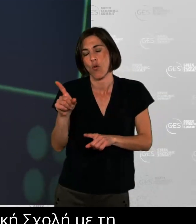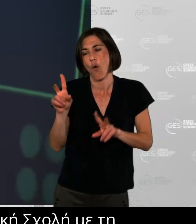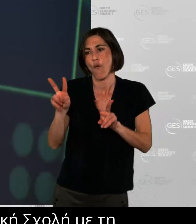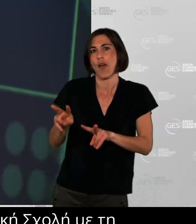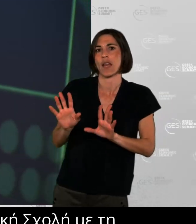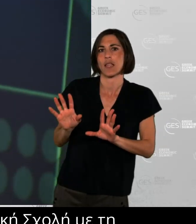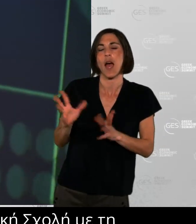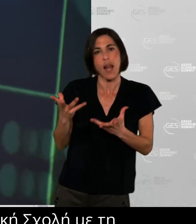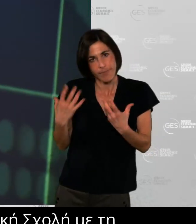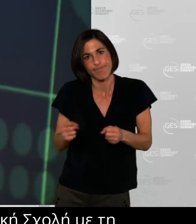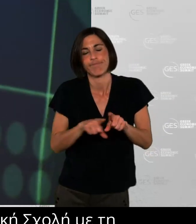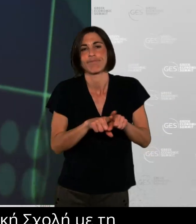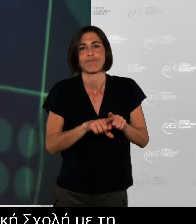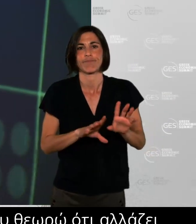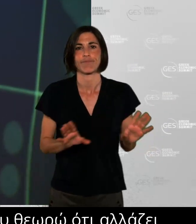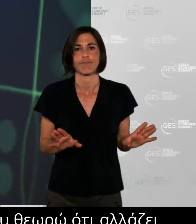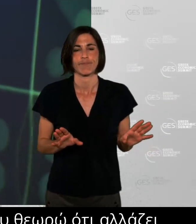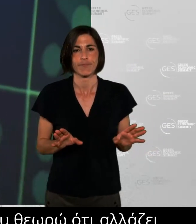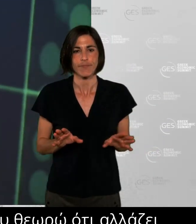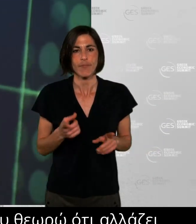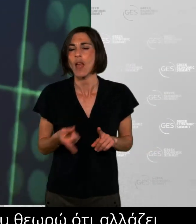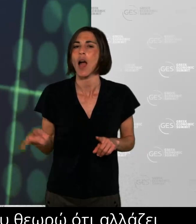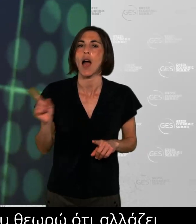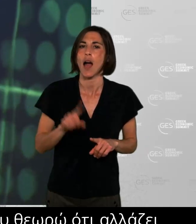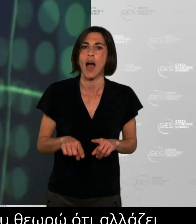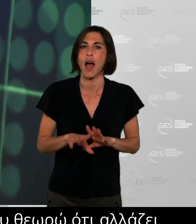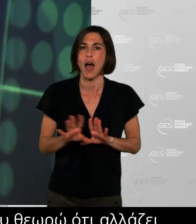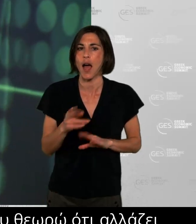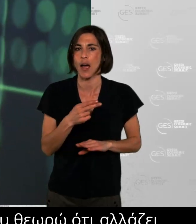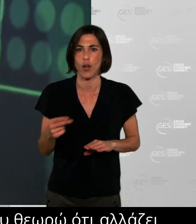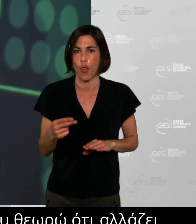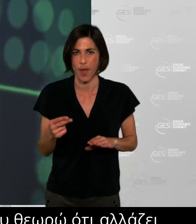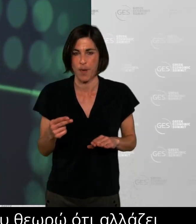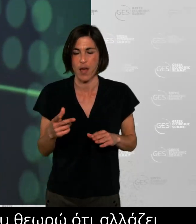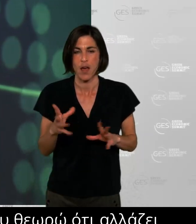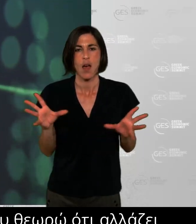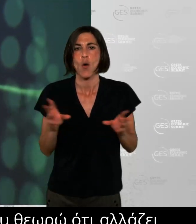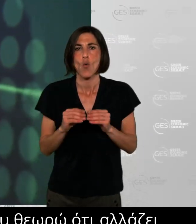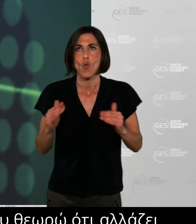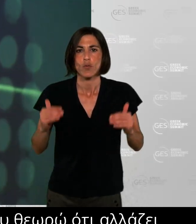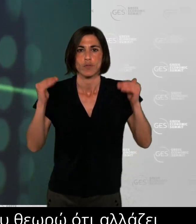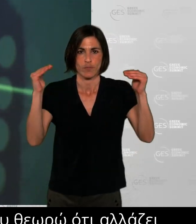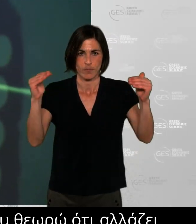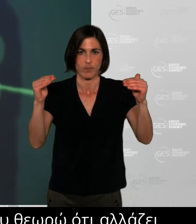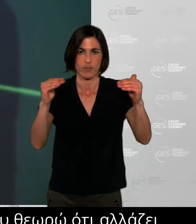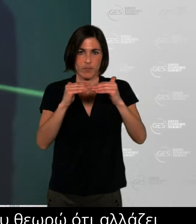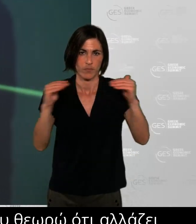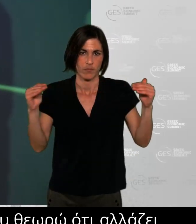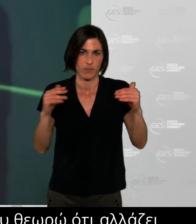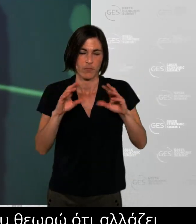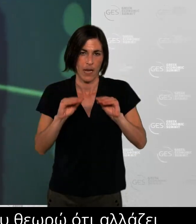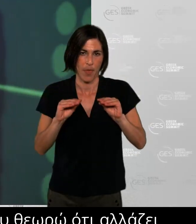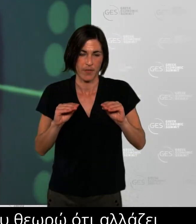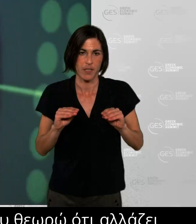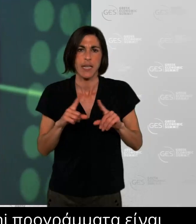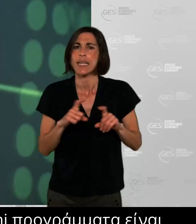αυτή η αυξανόμενη ζήτηση σε upskilling και reskilling προγράμματα είναι ότι βλέπουμε εισαγωγή